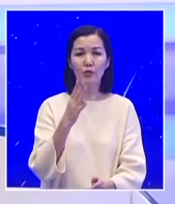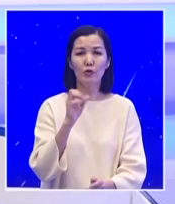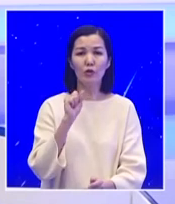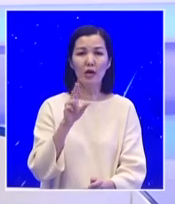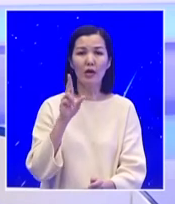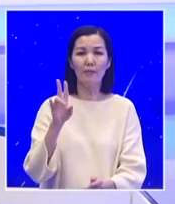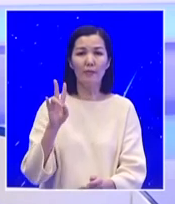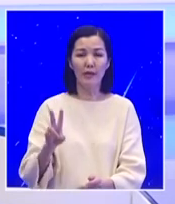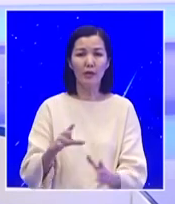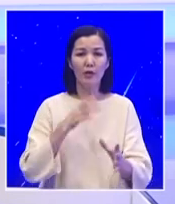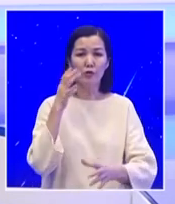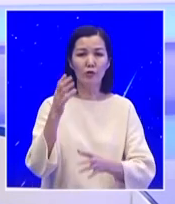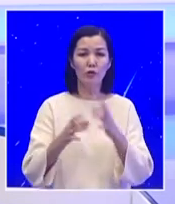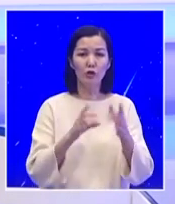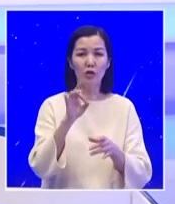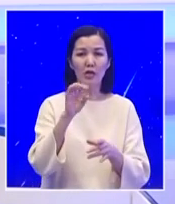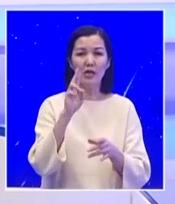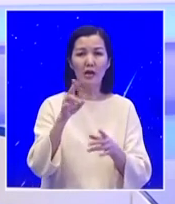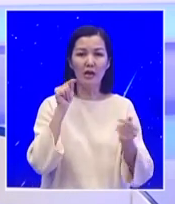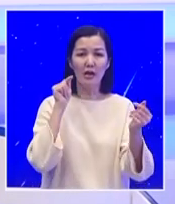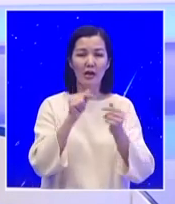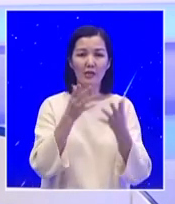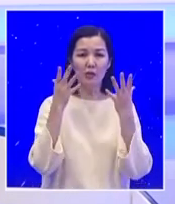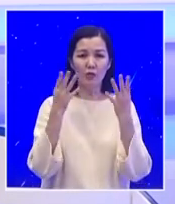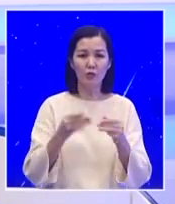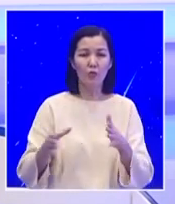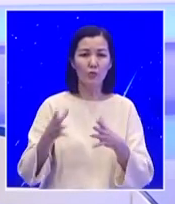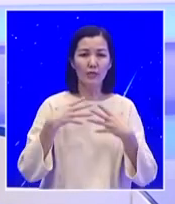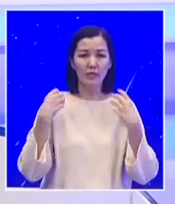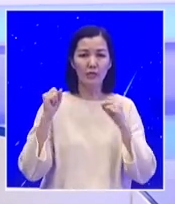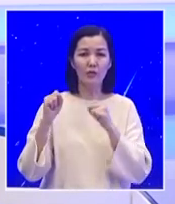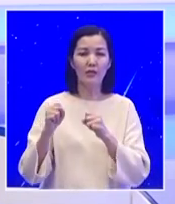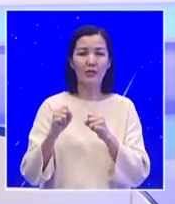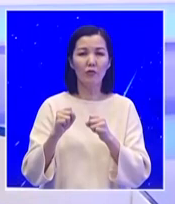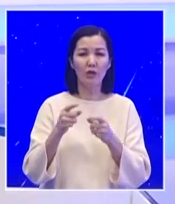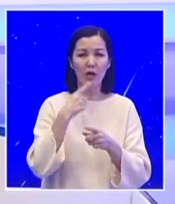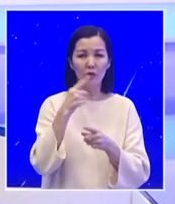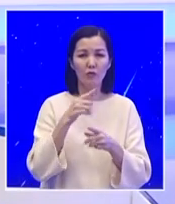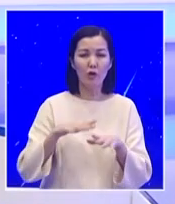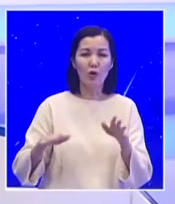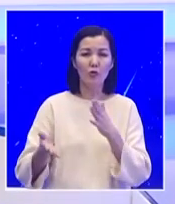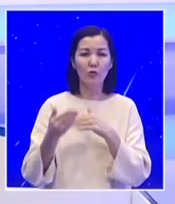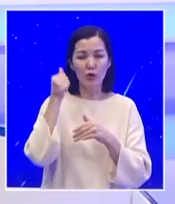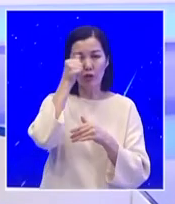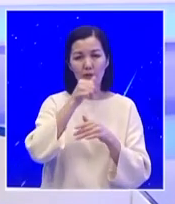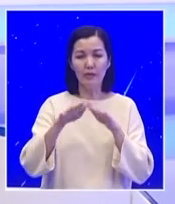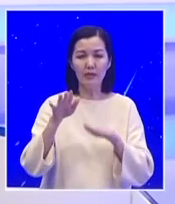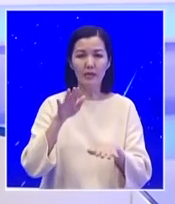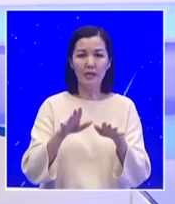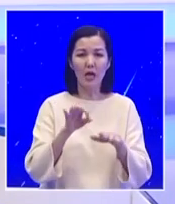4 ақпан дүниежүзілік қатерлі ісікке қарсы күрес күні. Облыстық денсаулық сақтау мамандарының ақпарынша, өңірде өткен жылмен